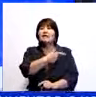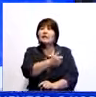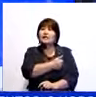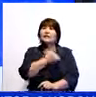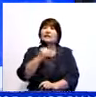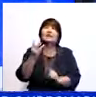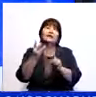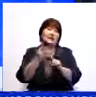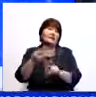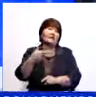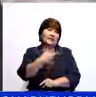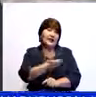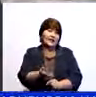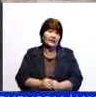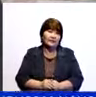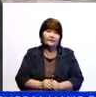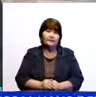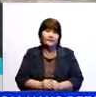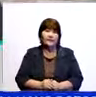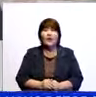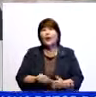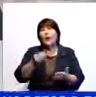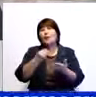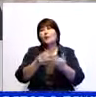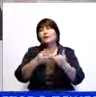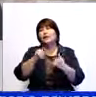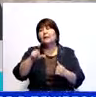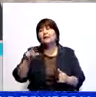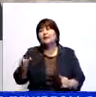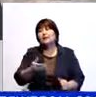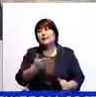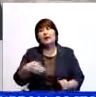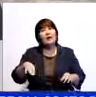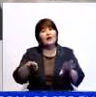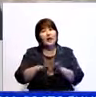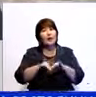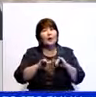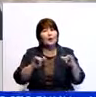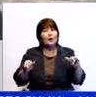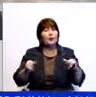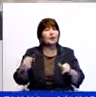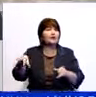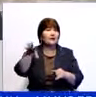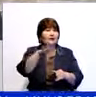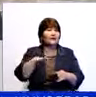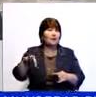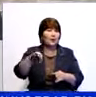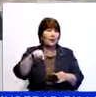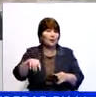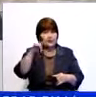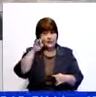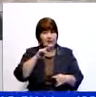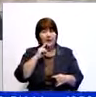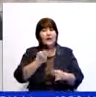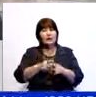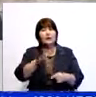и ревакцинация. Уважаемые земляки, такой рост отмечается по всей республике. Поэтому,